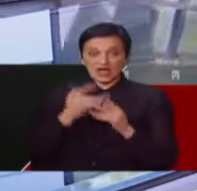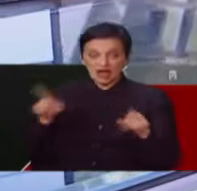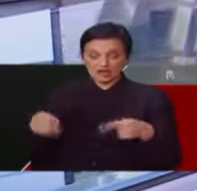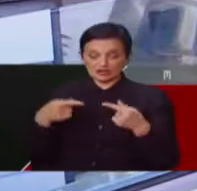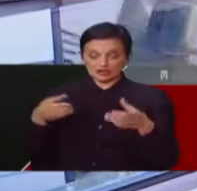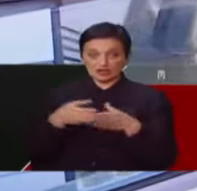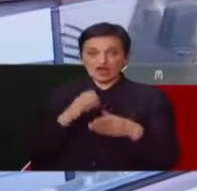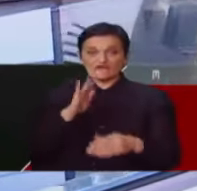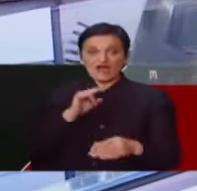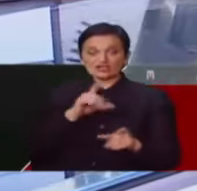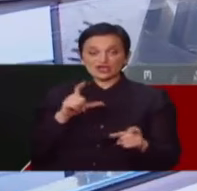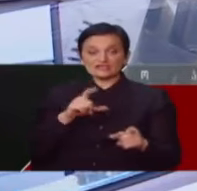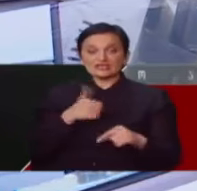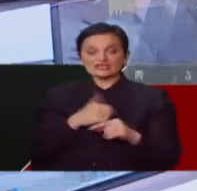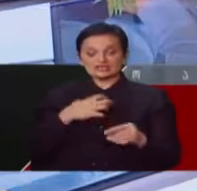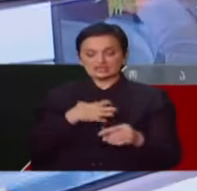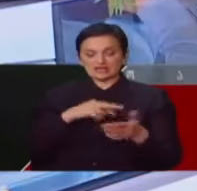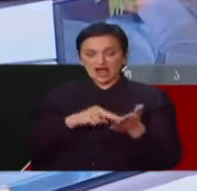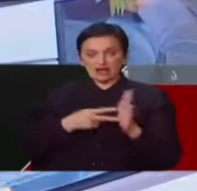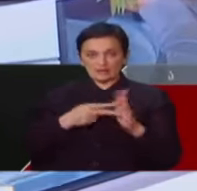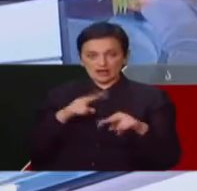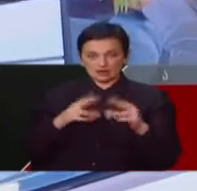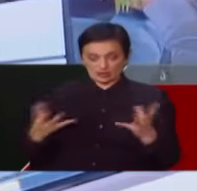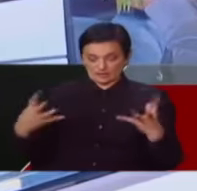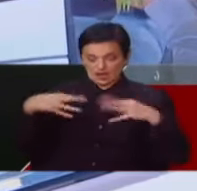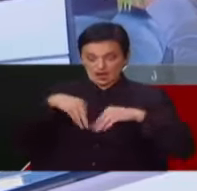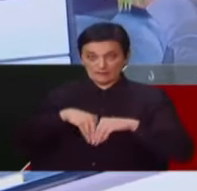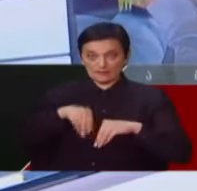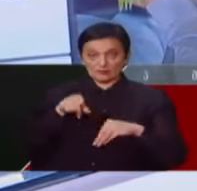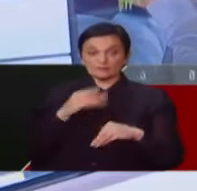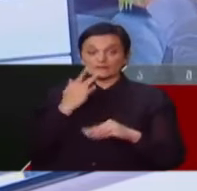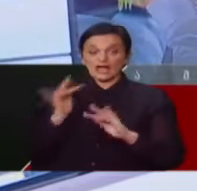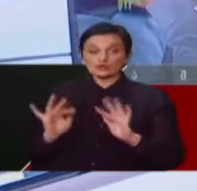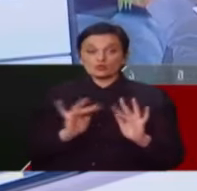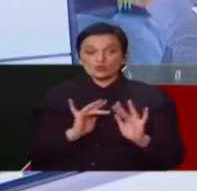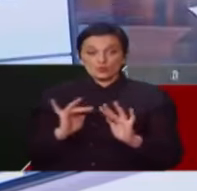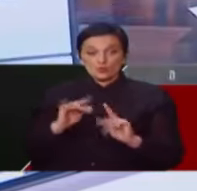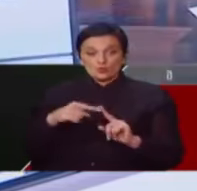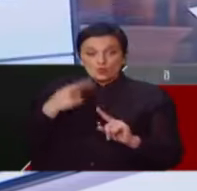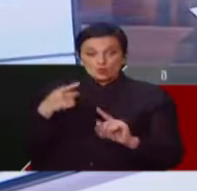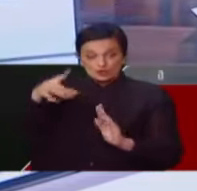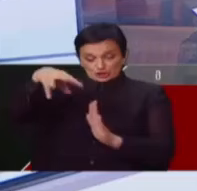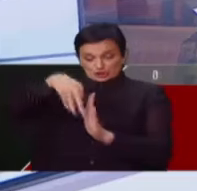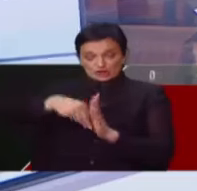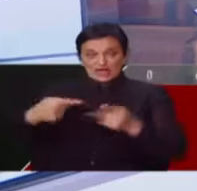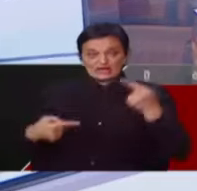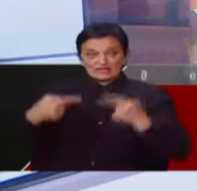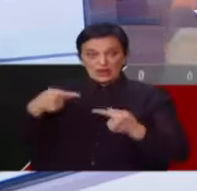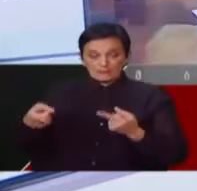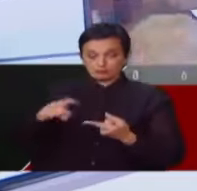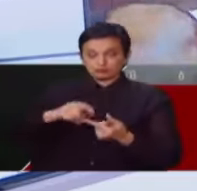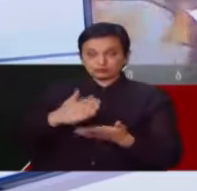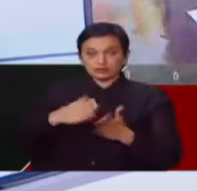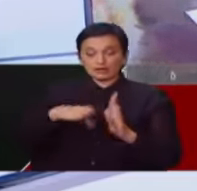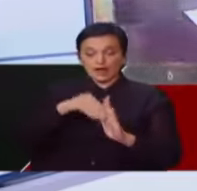შემადგენლობასა და გიორგი ვაშაძის სტრატეგია აღმაშენებელს აერთიანებს. კამპანიის დაწყება ნაციონალურ მოძრაობას მორიგიში და დაპირისპირების ფონზე უწევს.